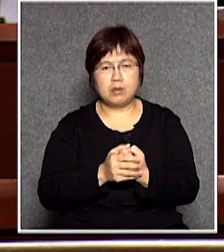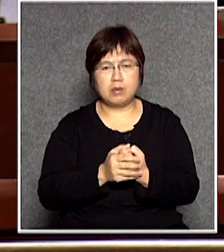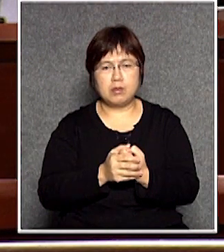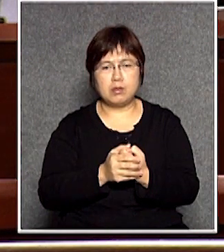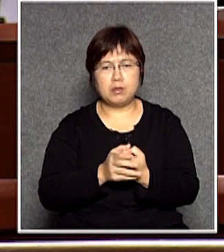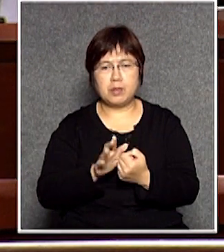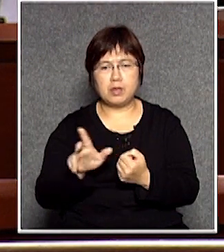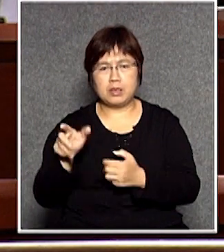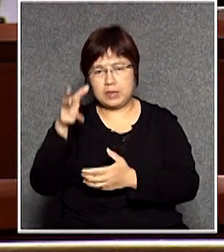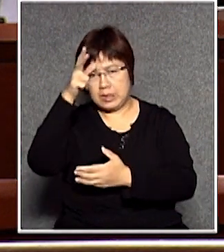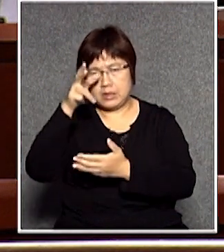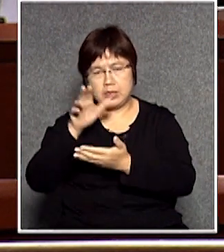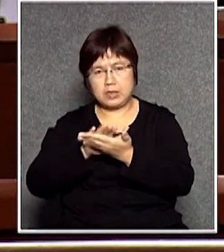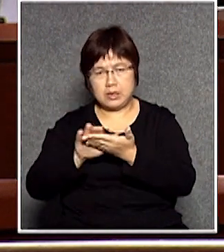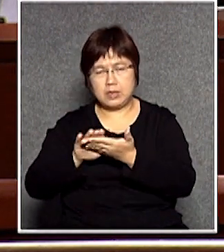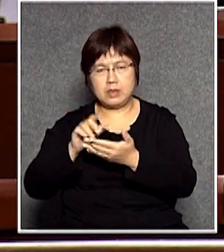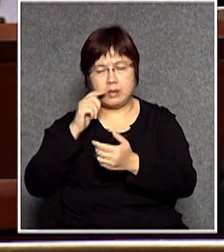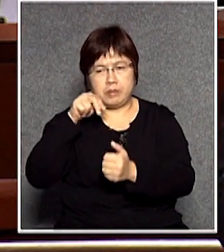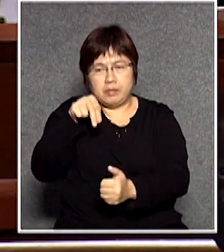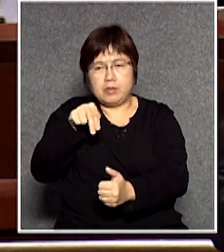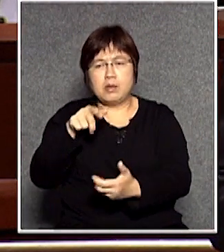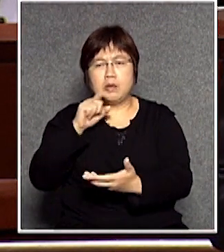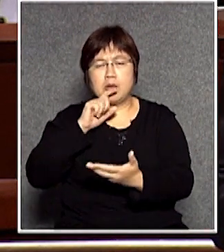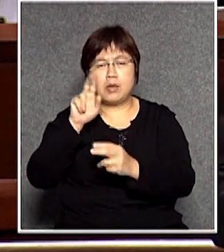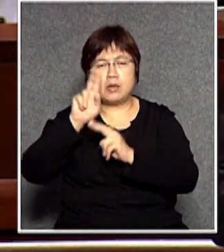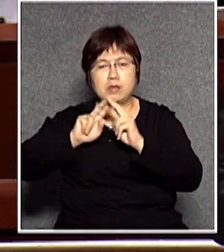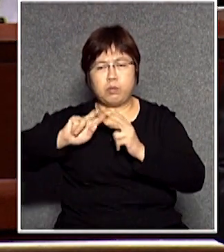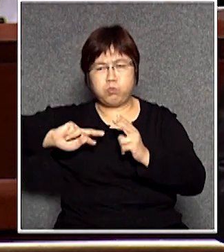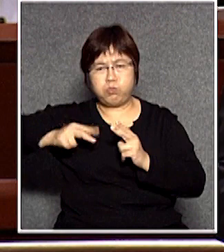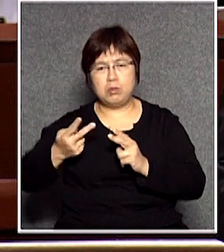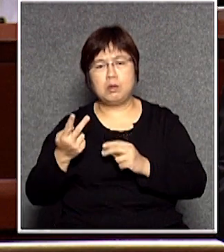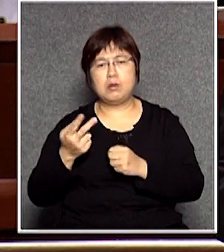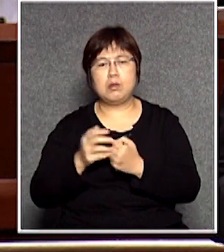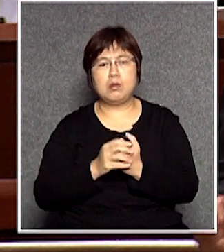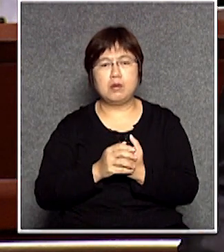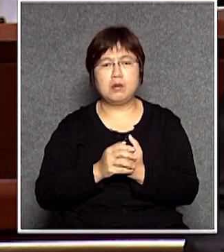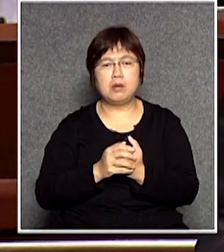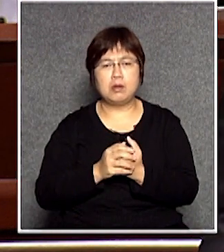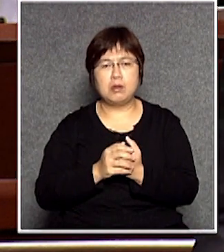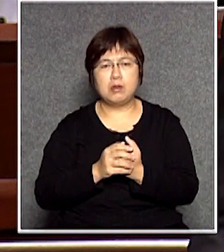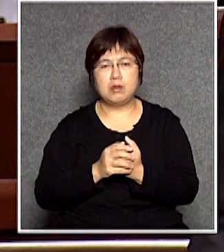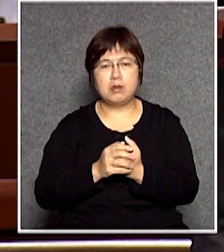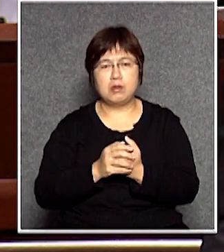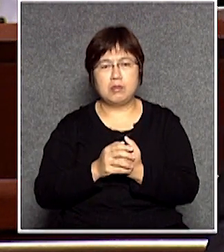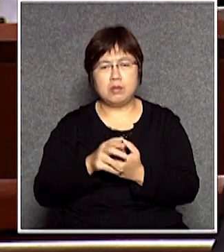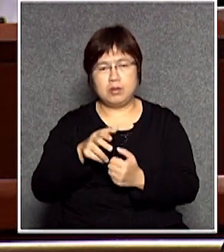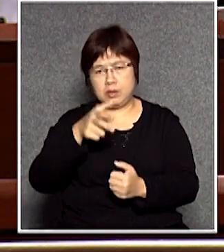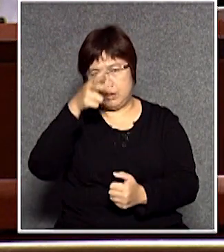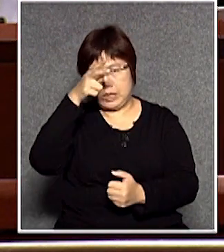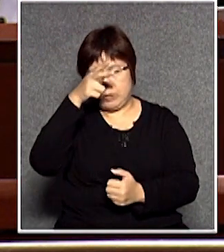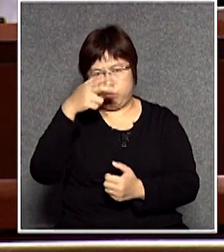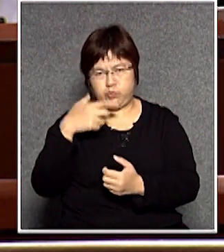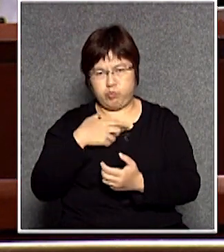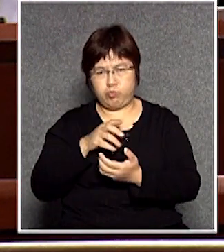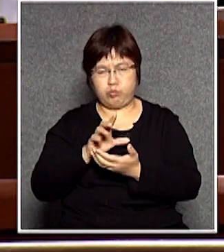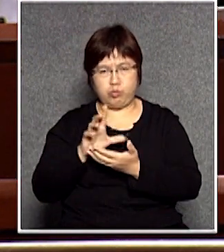用一些政治的手段將歷史扭成從政專權的政府是需要的